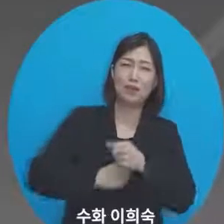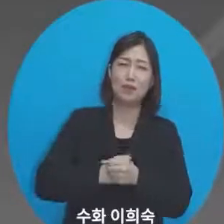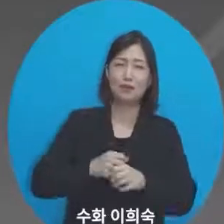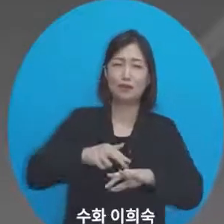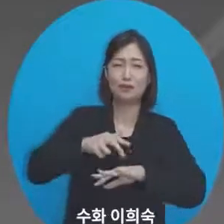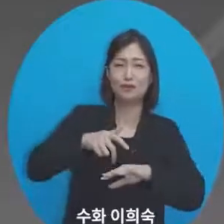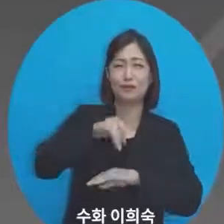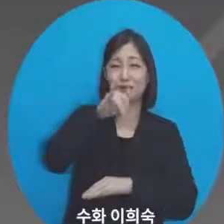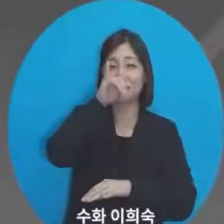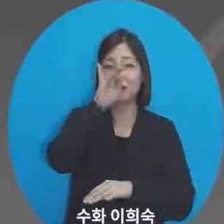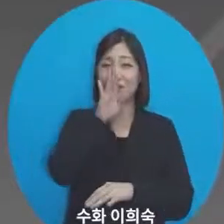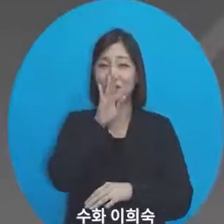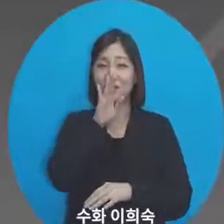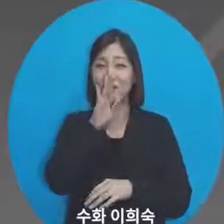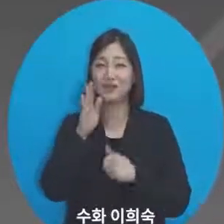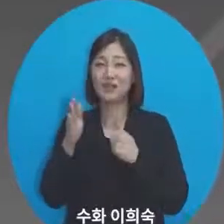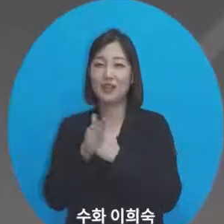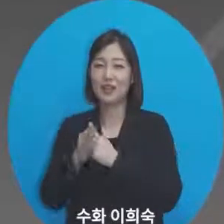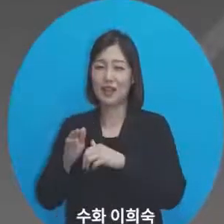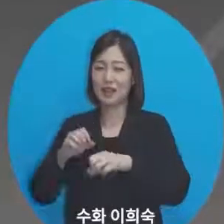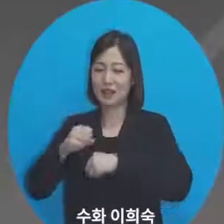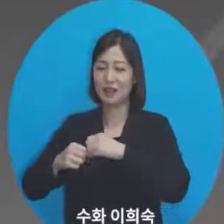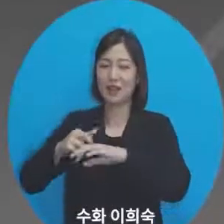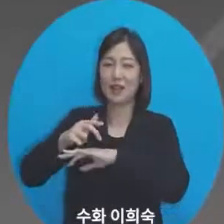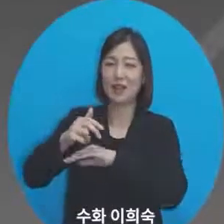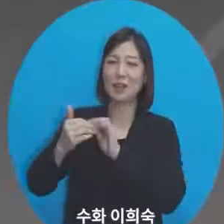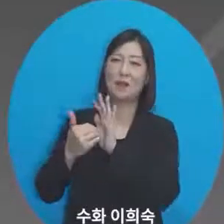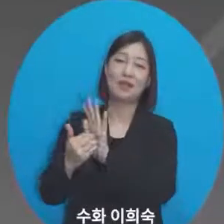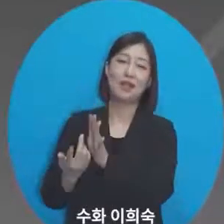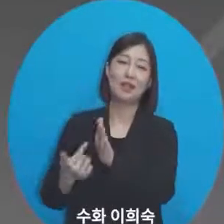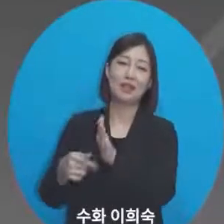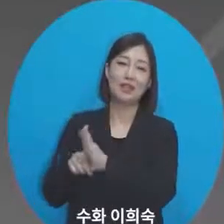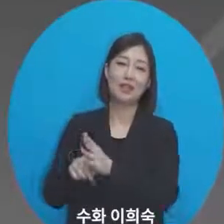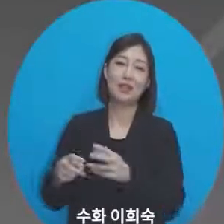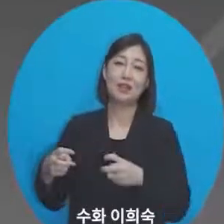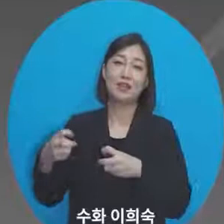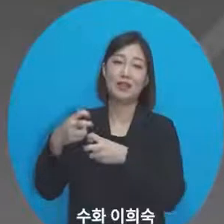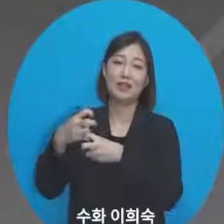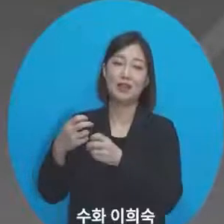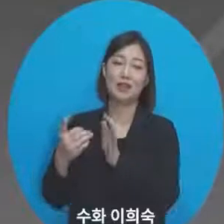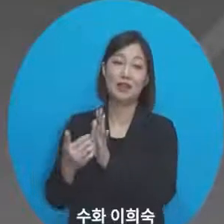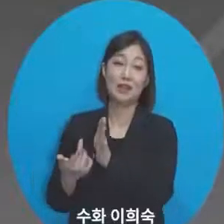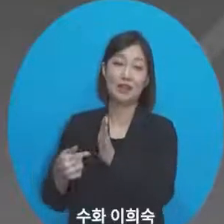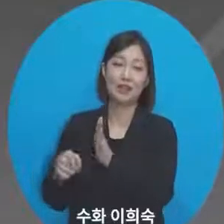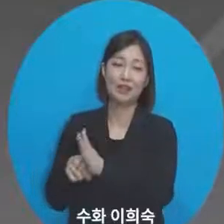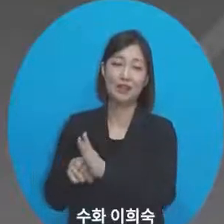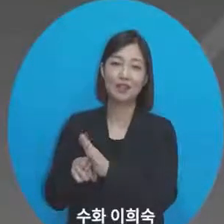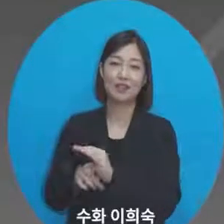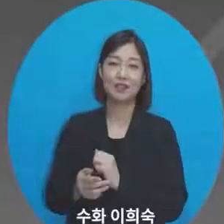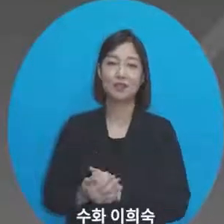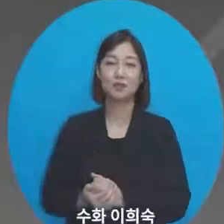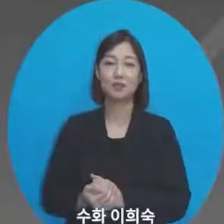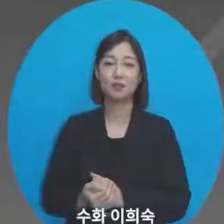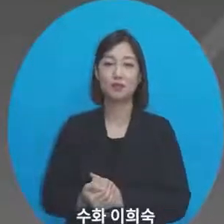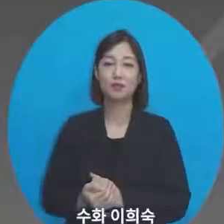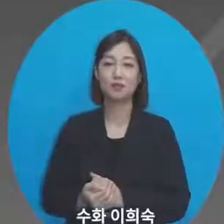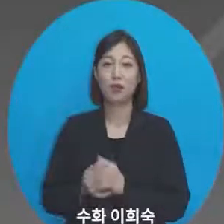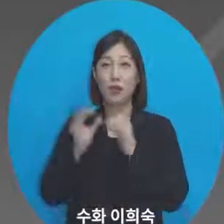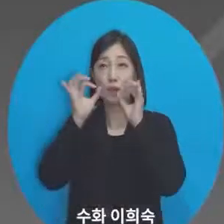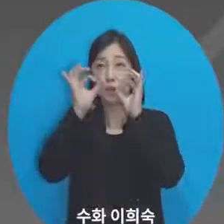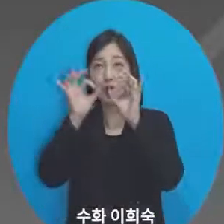경고음이 울리는 그런 기능을 하고 있는 시설들입니다. 또 그래서 이거를 또 말하는 횡단보도라고 하기도